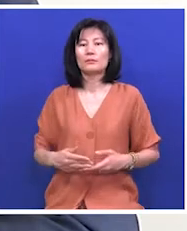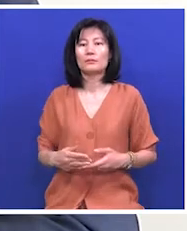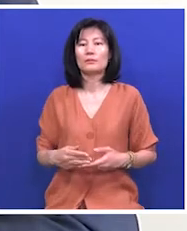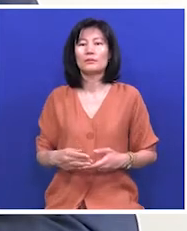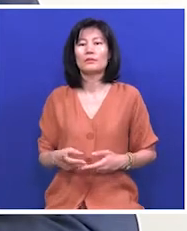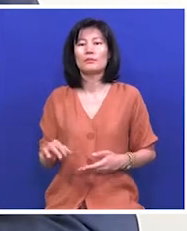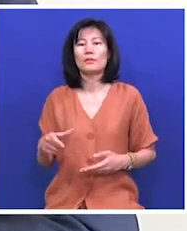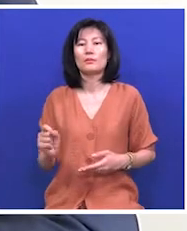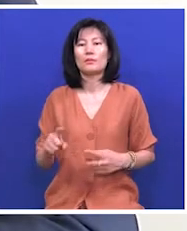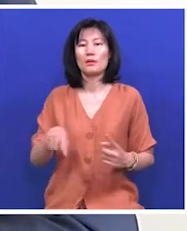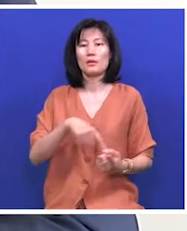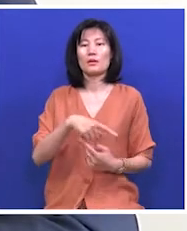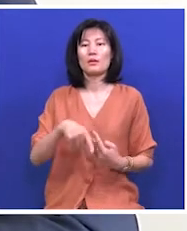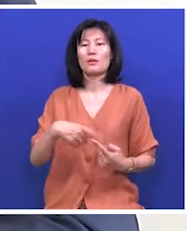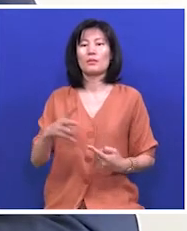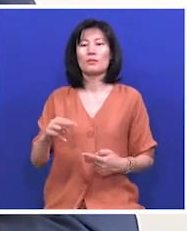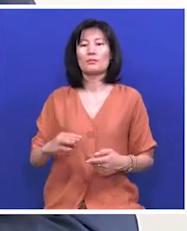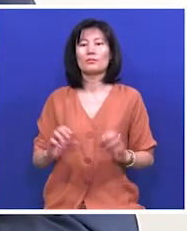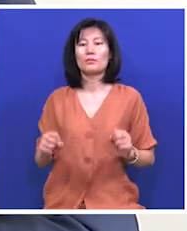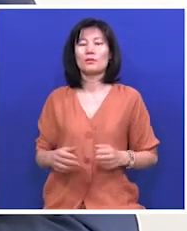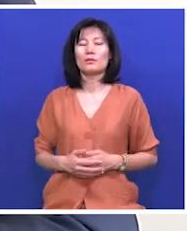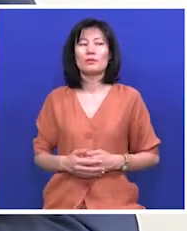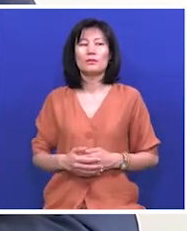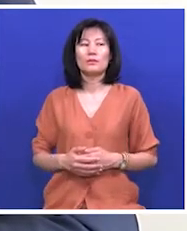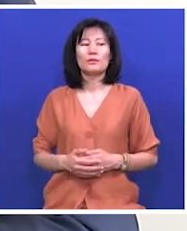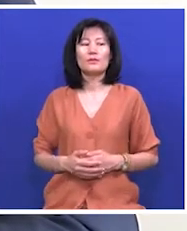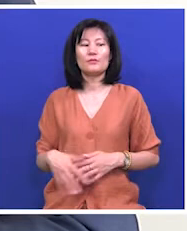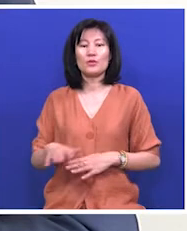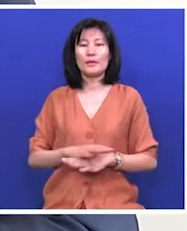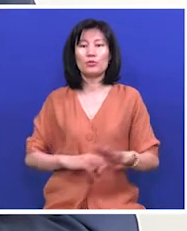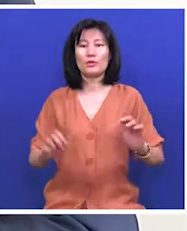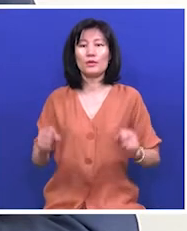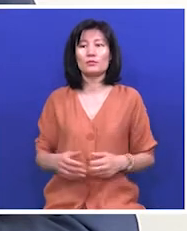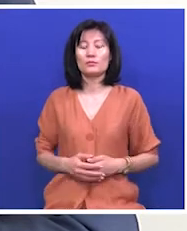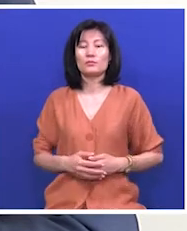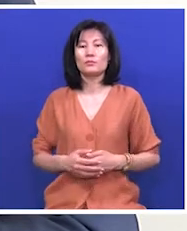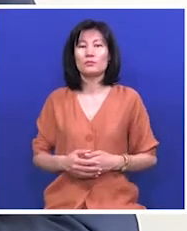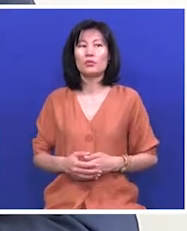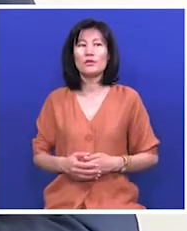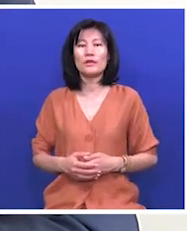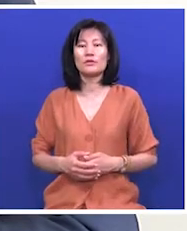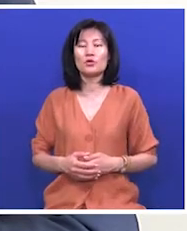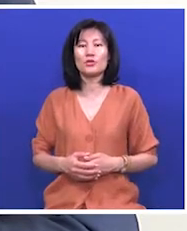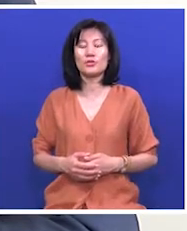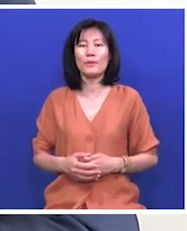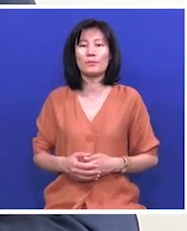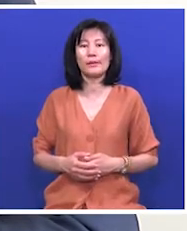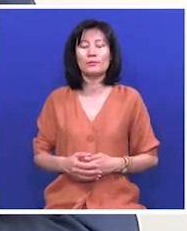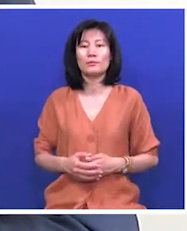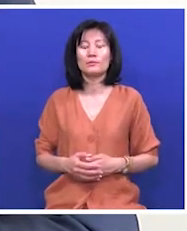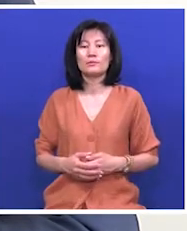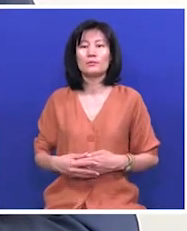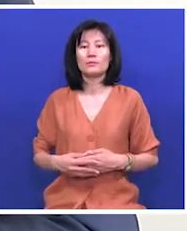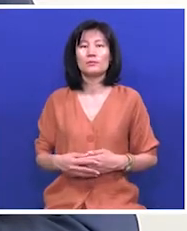берілмесе, біз ол кәсіпорынға іс-шара қолданамыз. Ол жердегі штраф 400 мемлекет